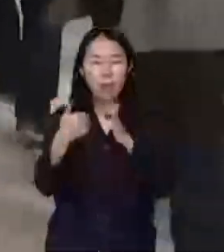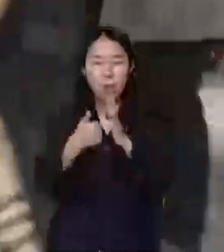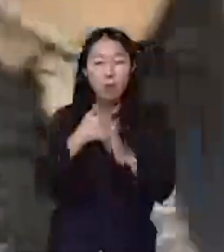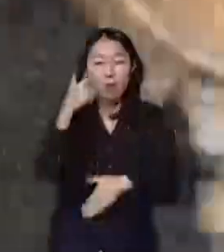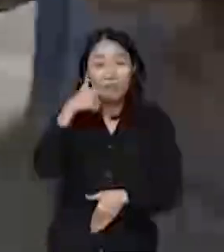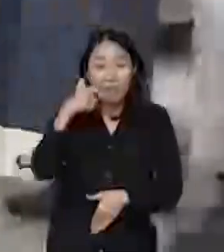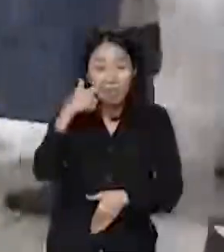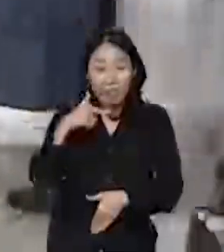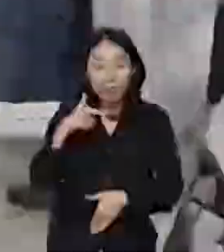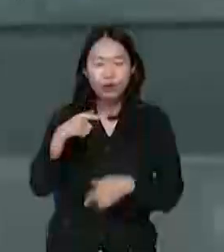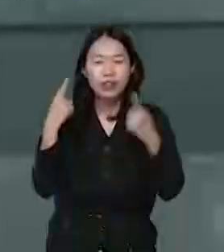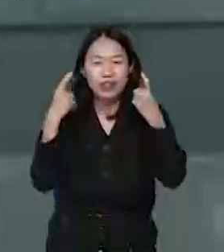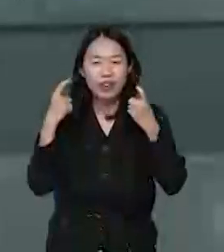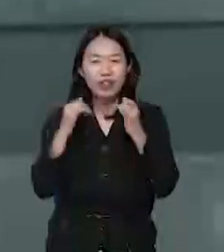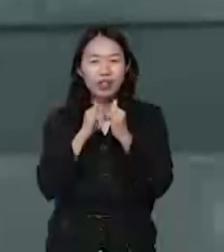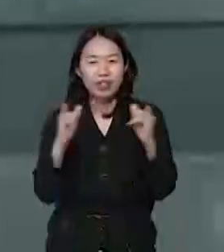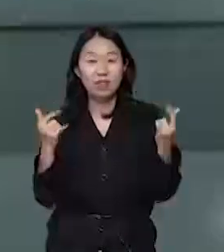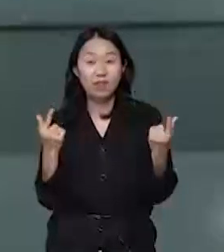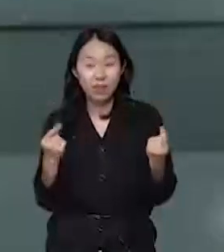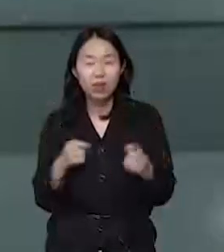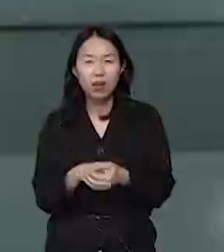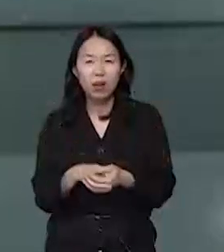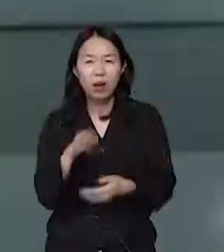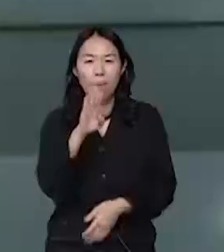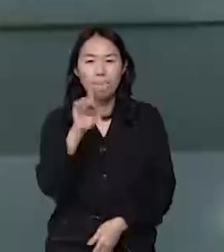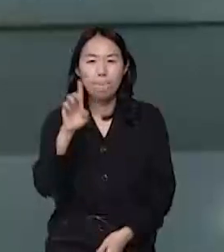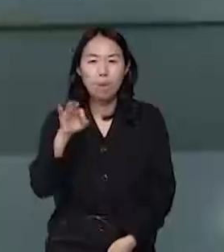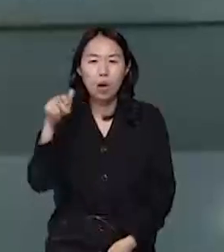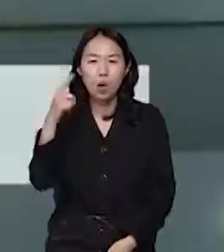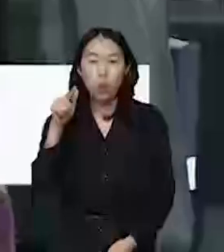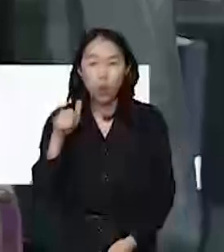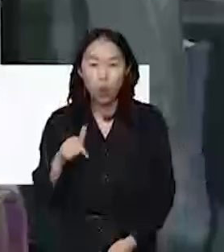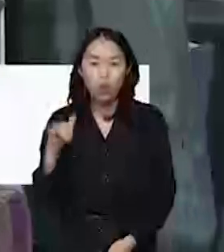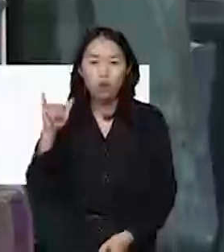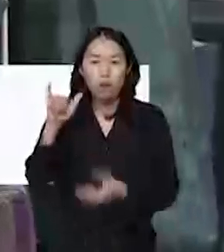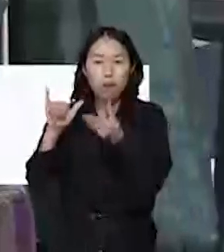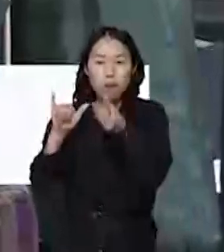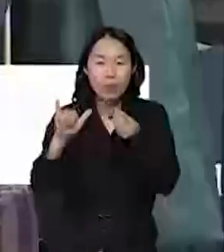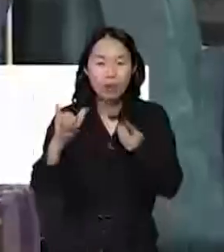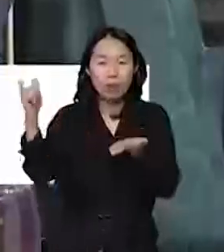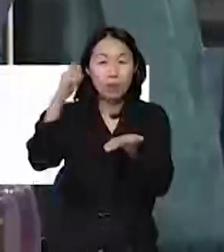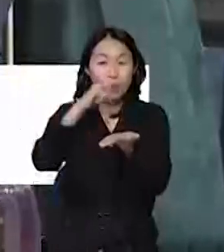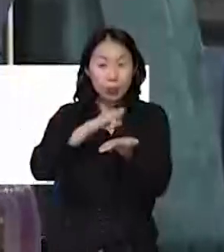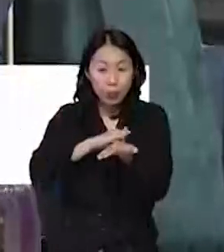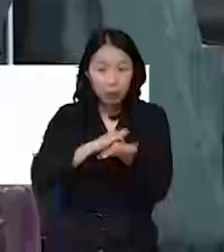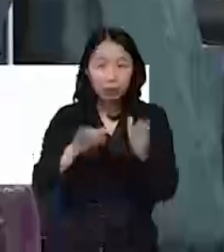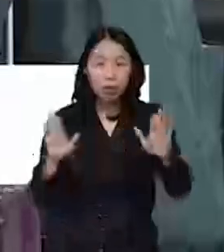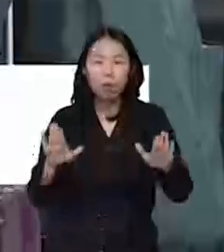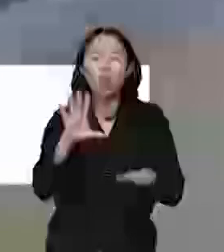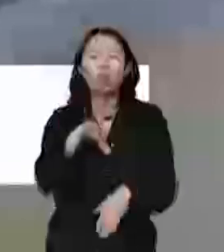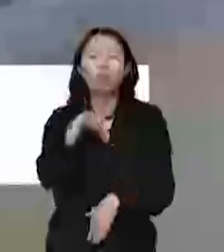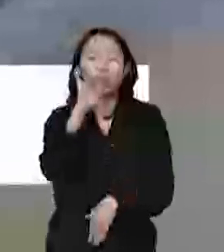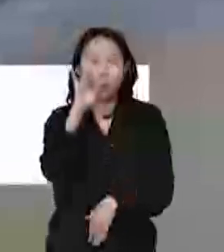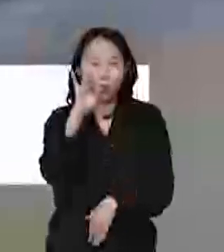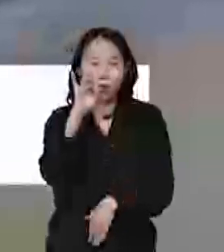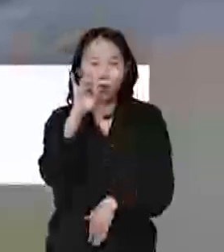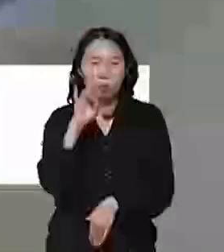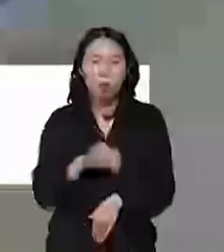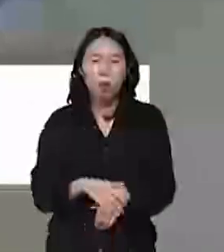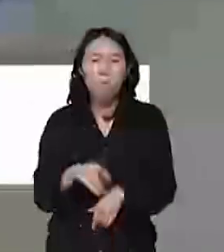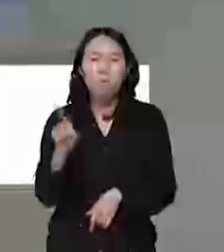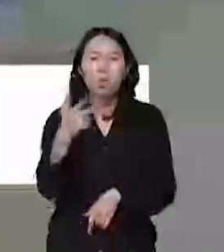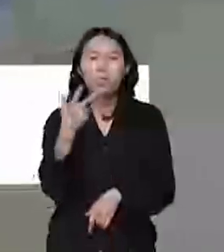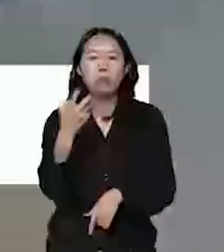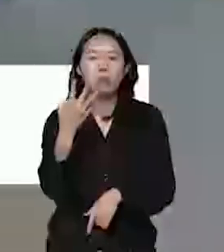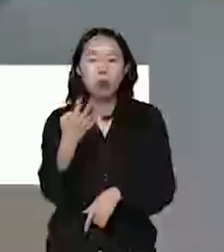단체 관광객들입니다. 방콕 현지 전세기가 무안공항에 입국한 것은 이번이 처음으로